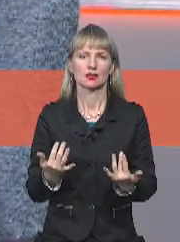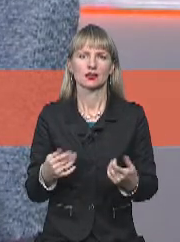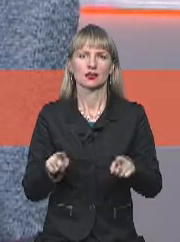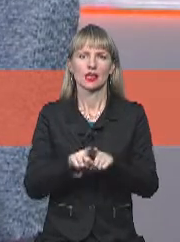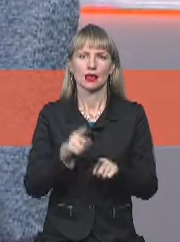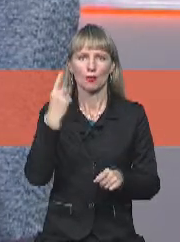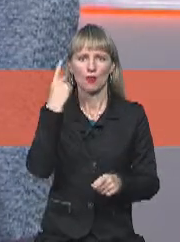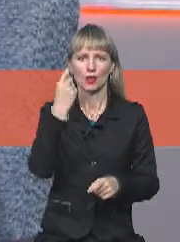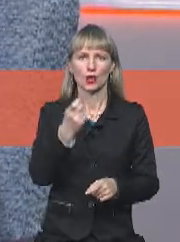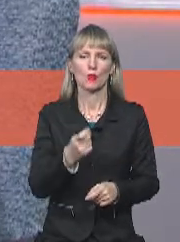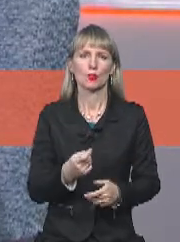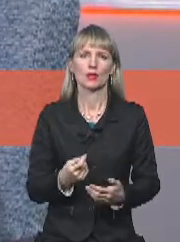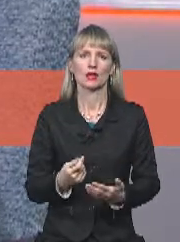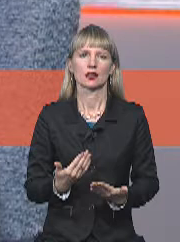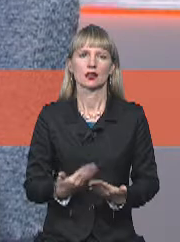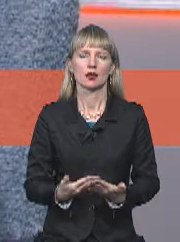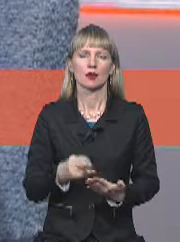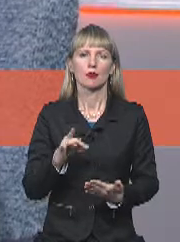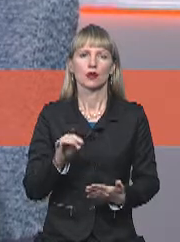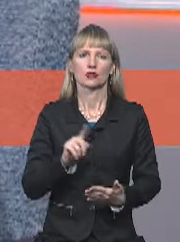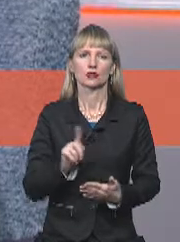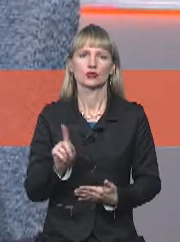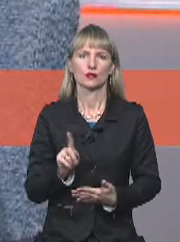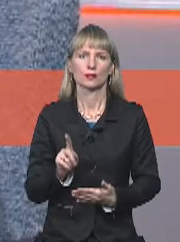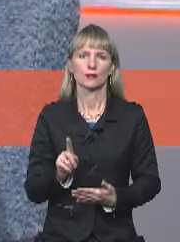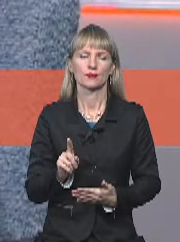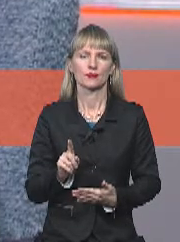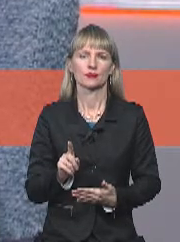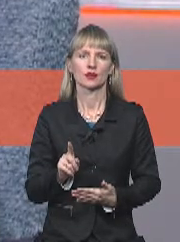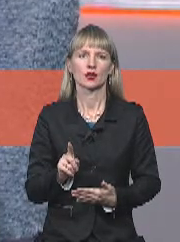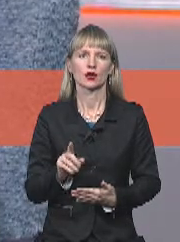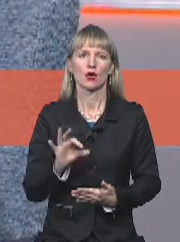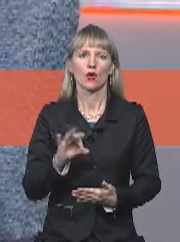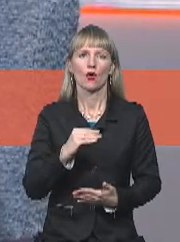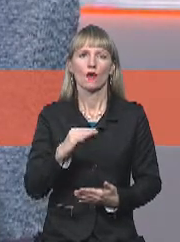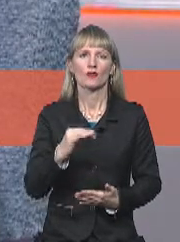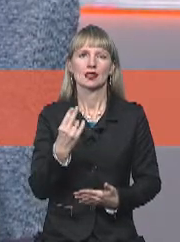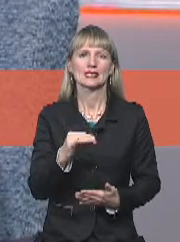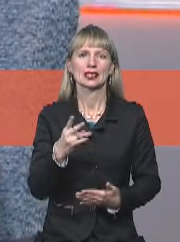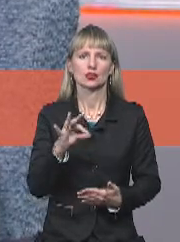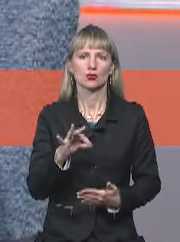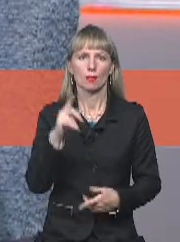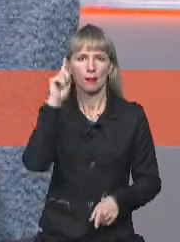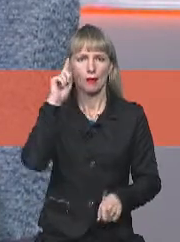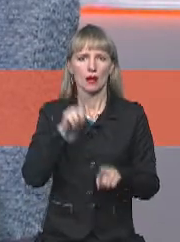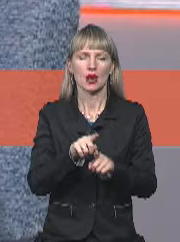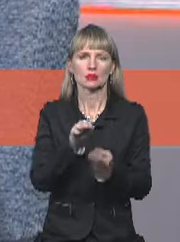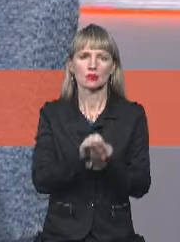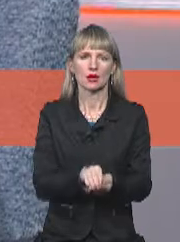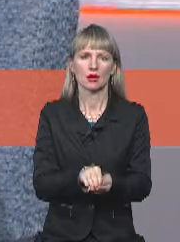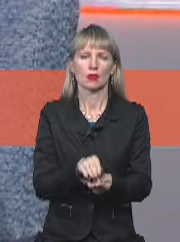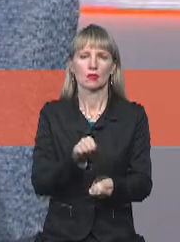таких повідомлень. Ну, про те, що офіційно у братській могилі по вулиці Очаківська поховано